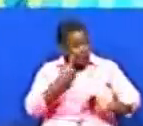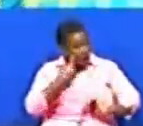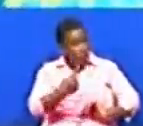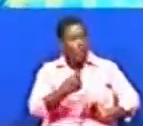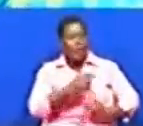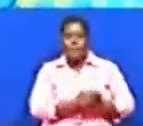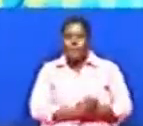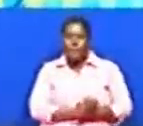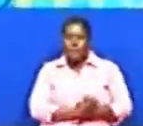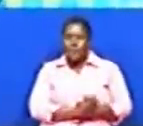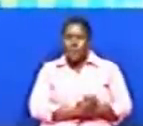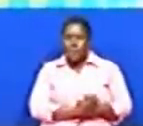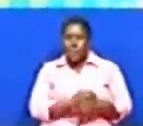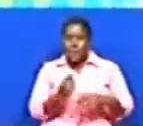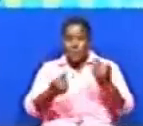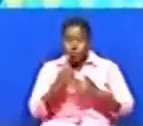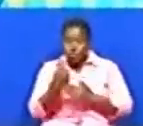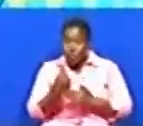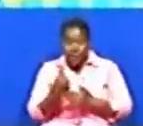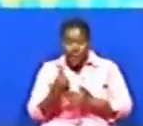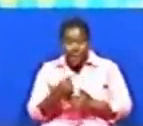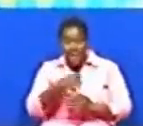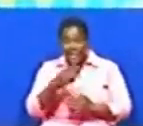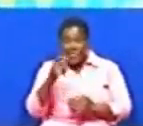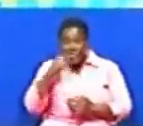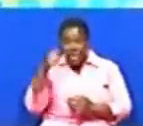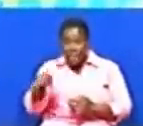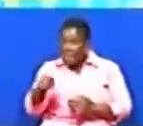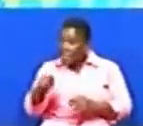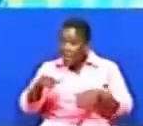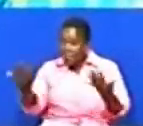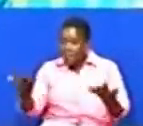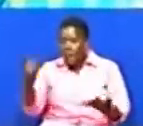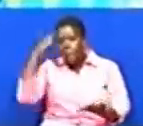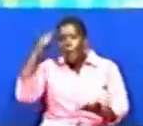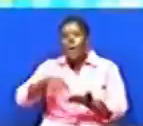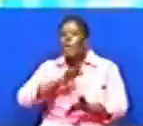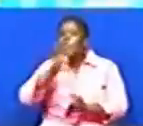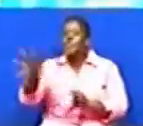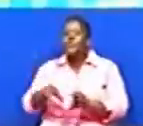mila waione, maana pasipo hii hizi nyama si kitu.